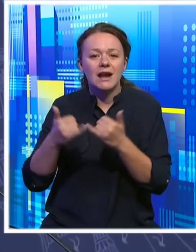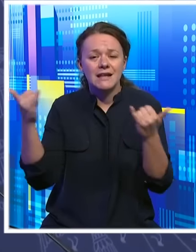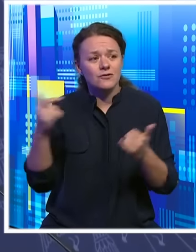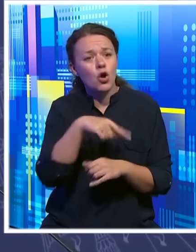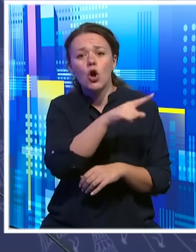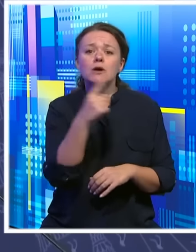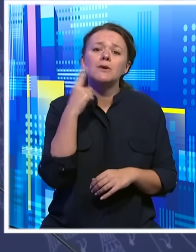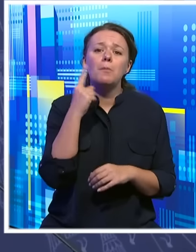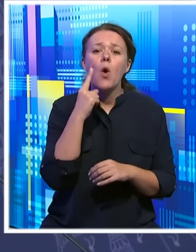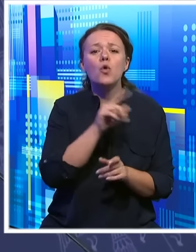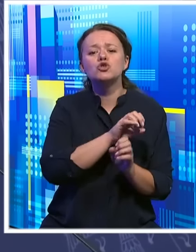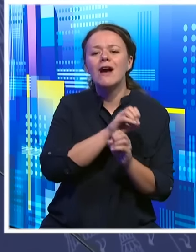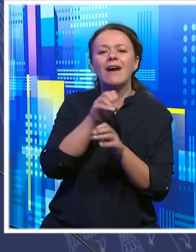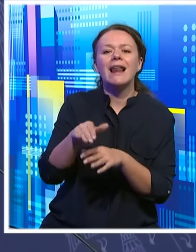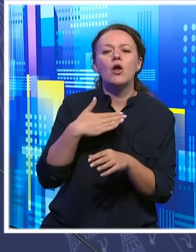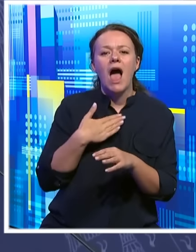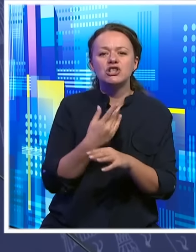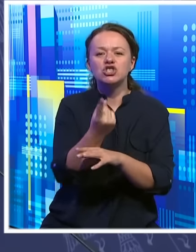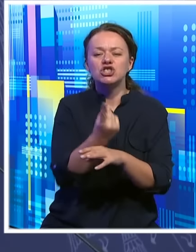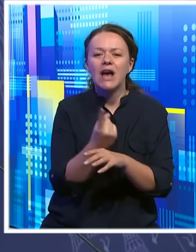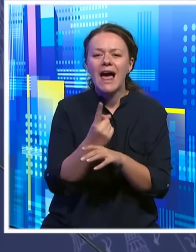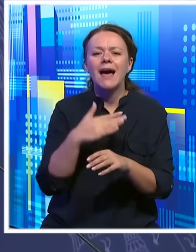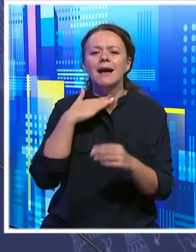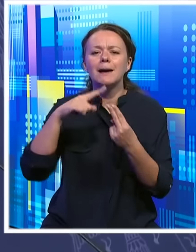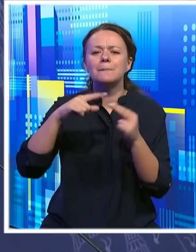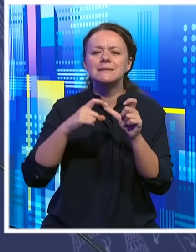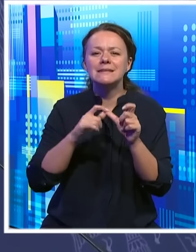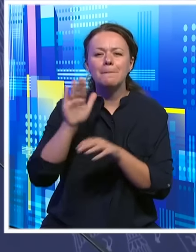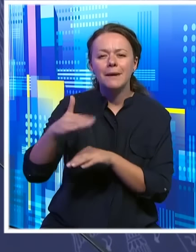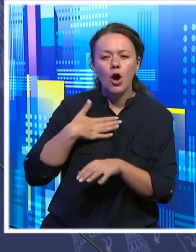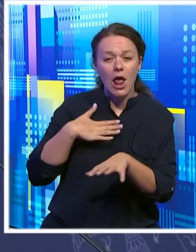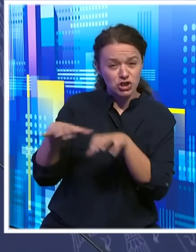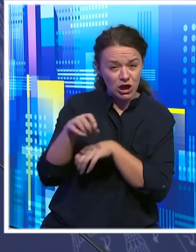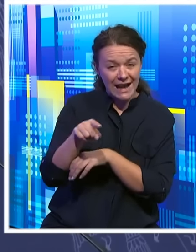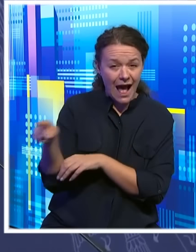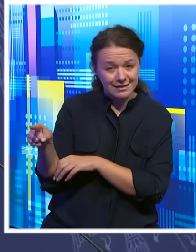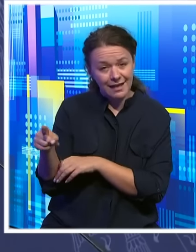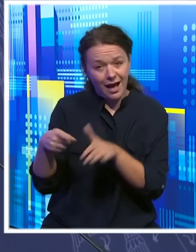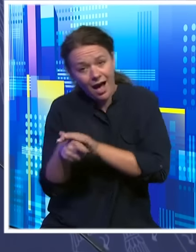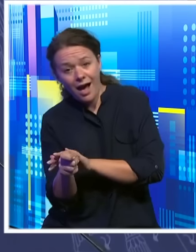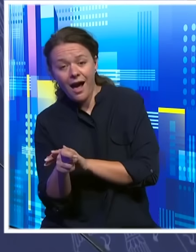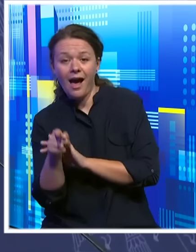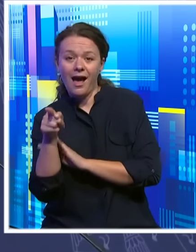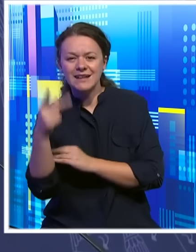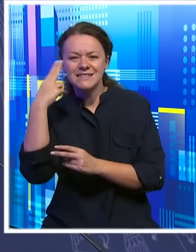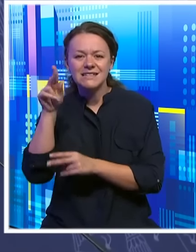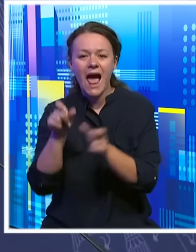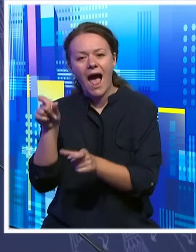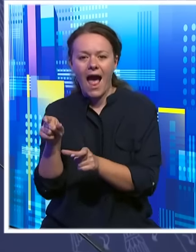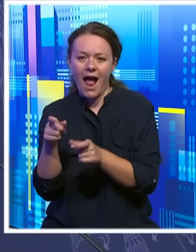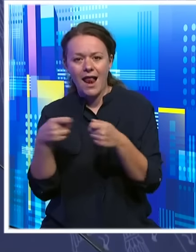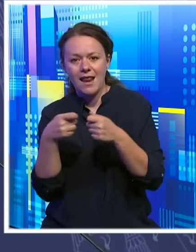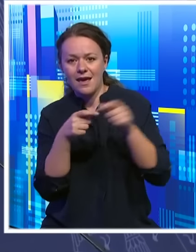ubace GPS-ove u granate i rakete preko pojedinih radnika u našim fabrikama, što rade strani agenti, ne